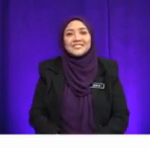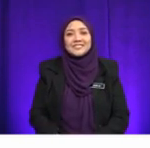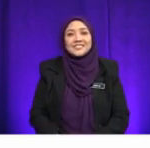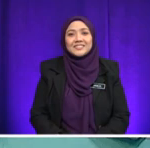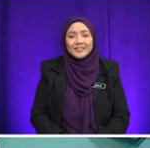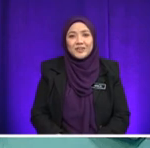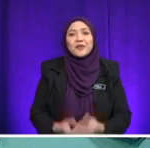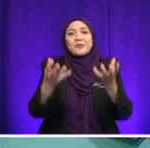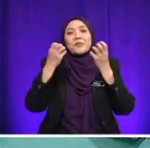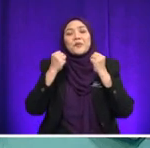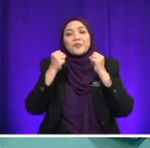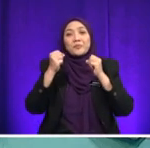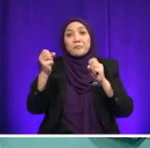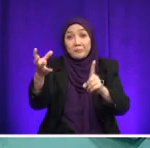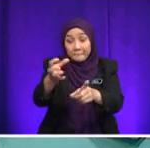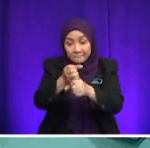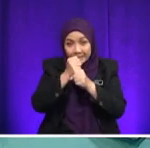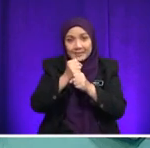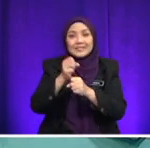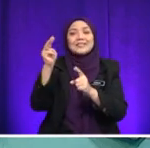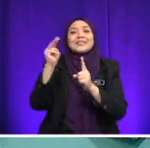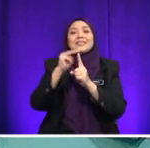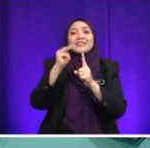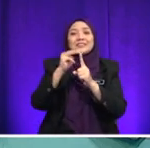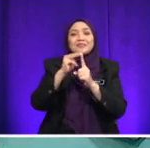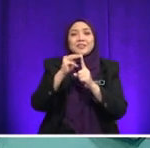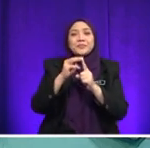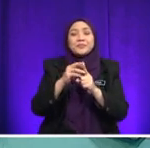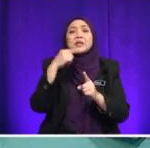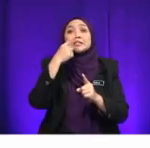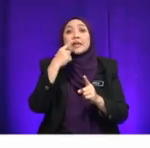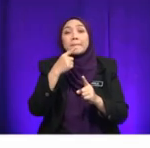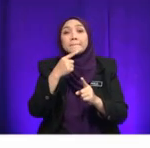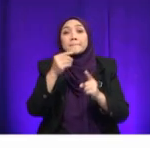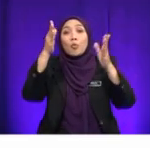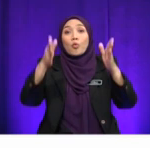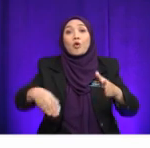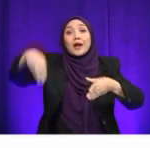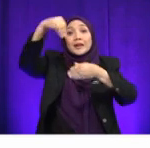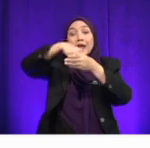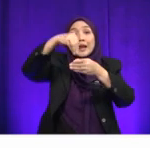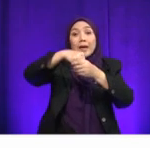tidak dapatkan 3 markah Oke siapakah antara tokoh-tokoh dalam rukun 13 ini sebut satu nama